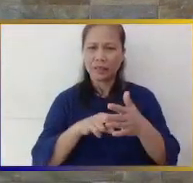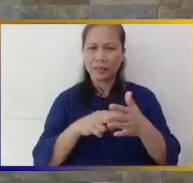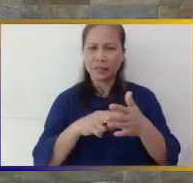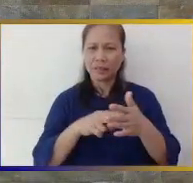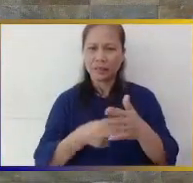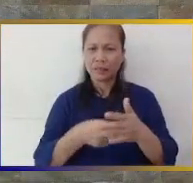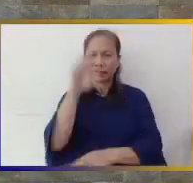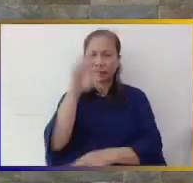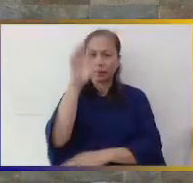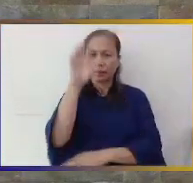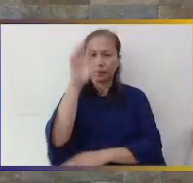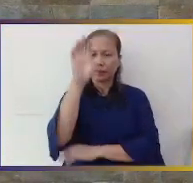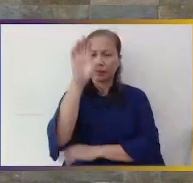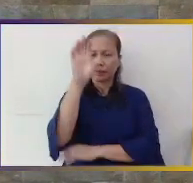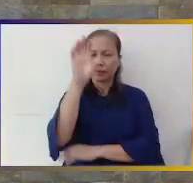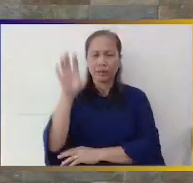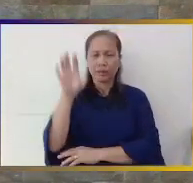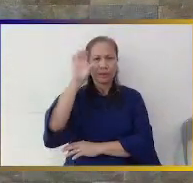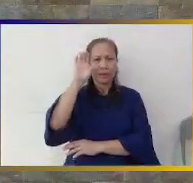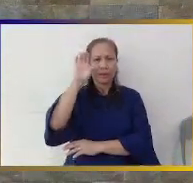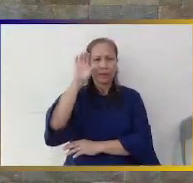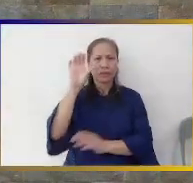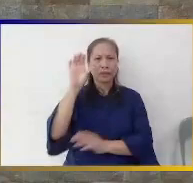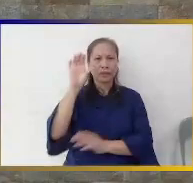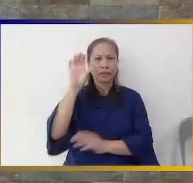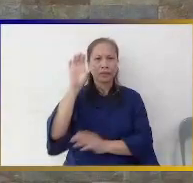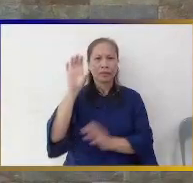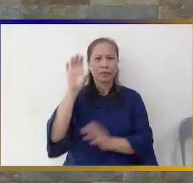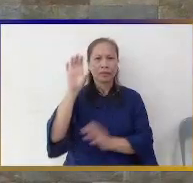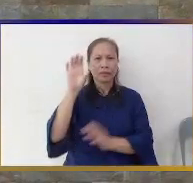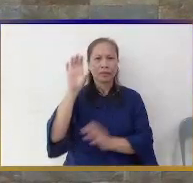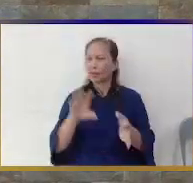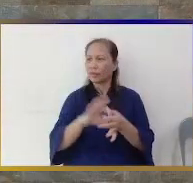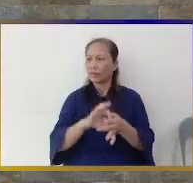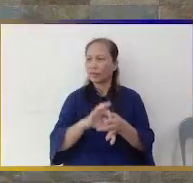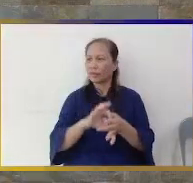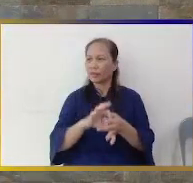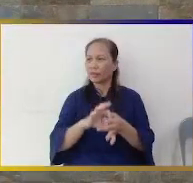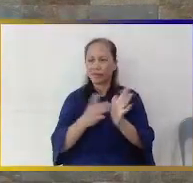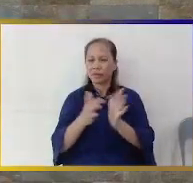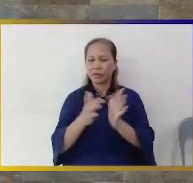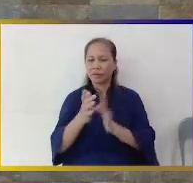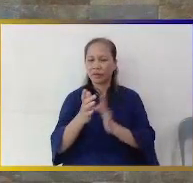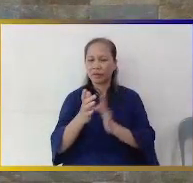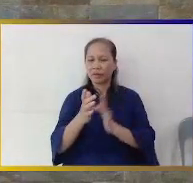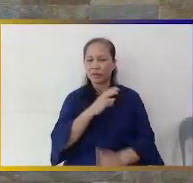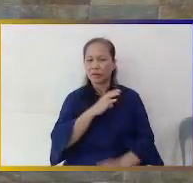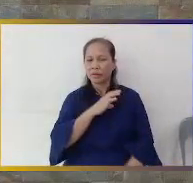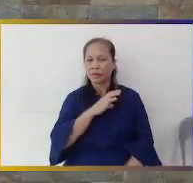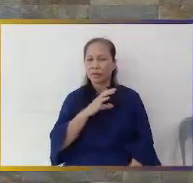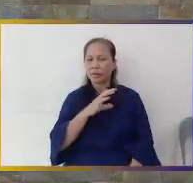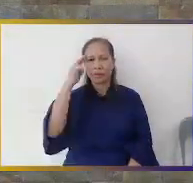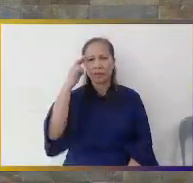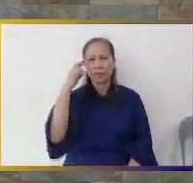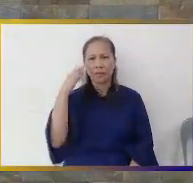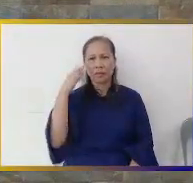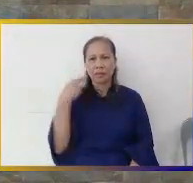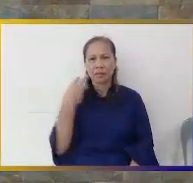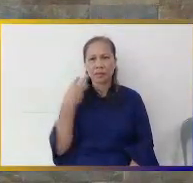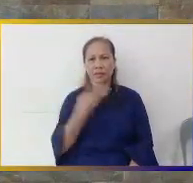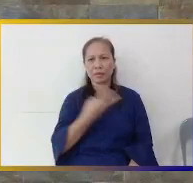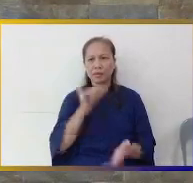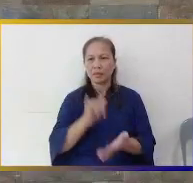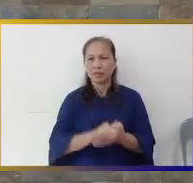picture of the sin at kung ano yung pinagdusahan ng pangin jesuro but the reason na dapat Titingin ka doon It's because doon sa